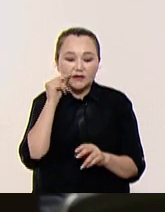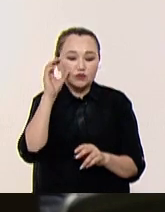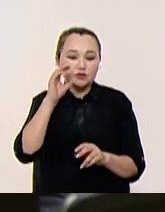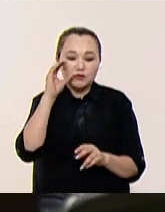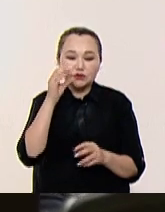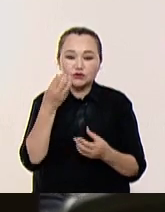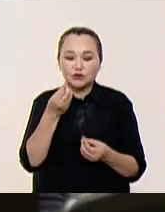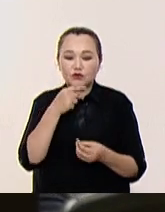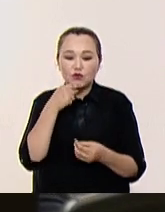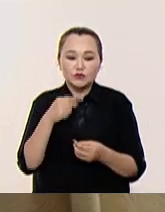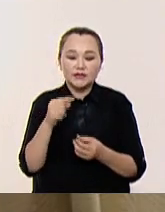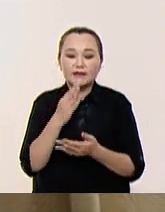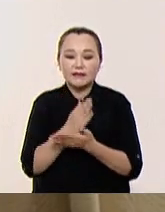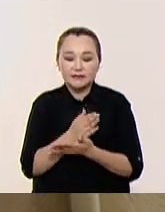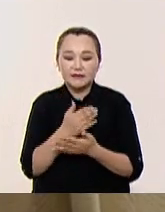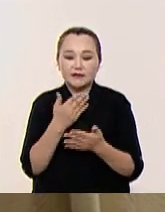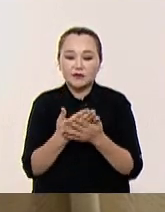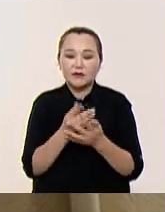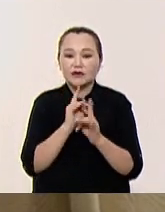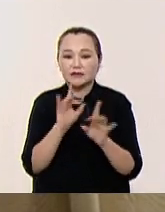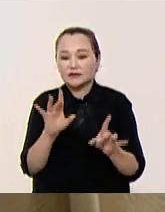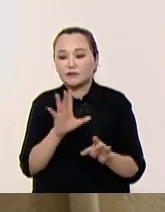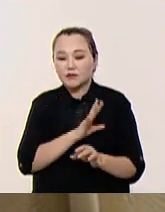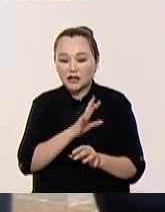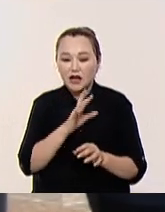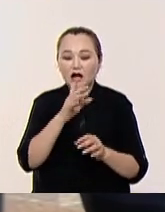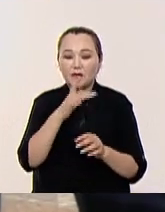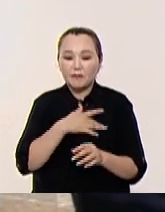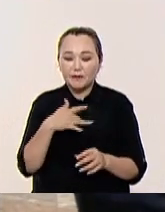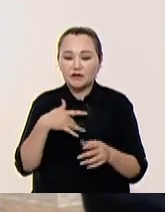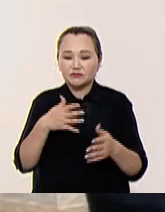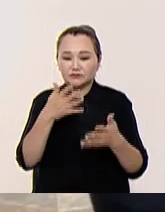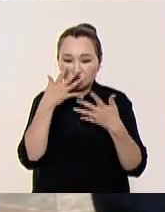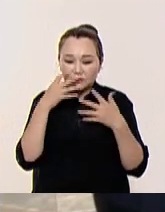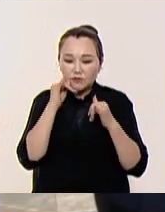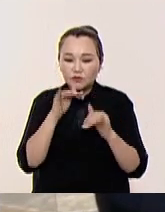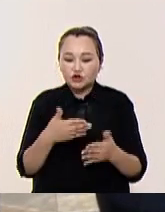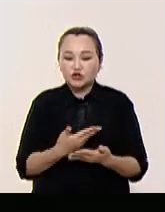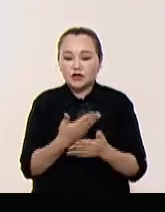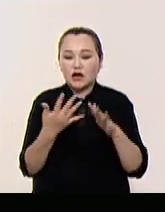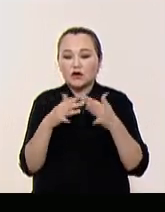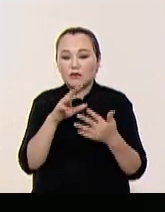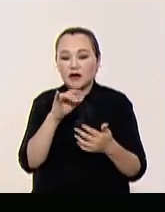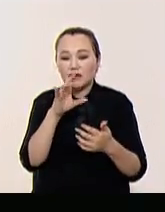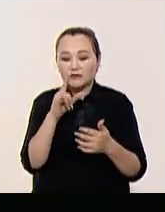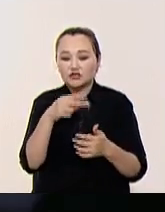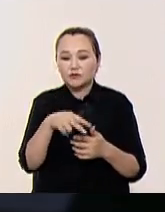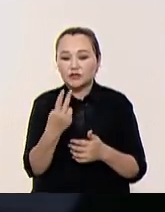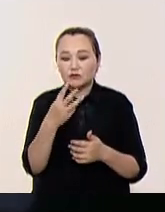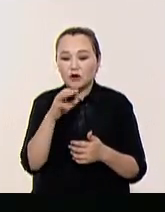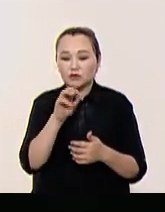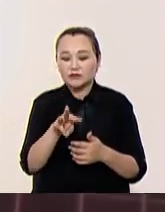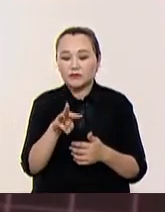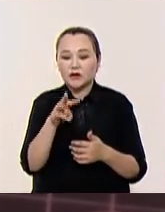Өзбекстанда және Ресейде бар деп мысал келтірді. Ал шаңға тұншығып отырған Маралды ауылының халқымен 22 маусымда